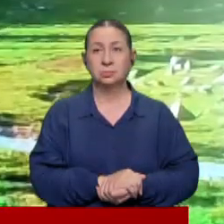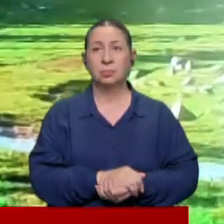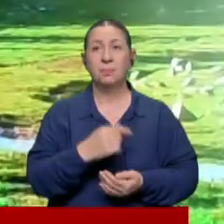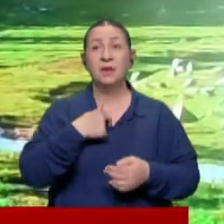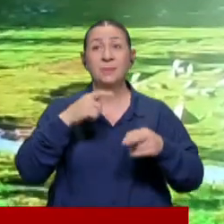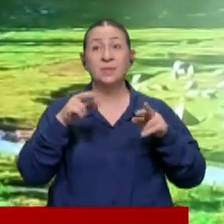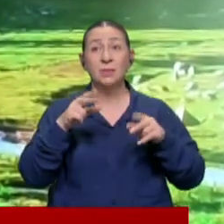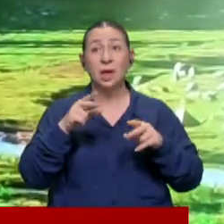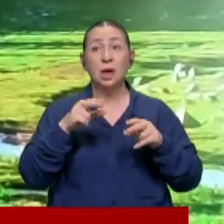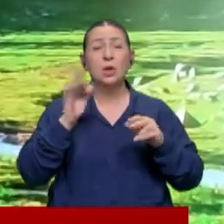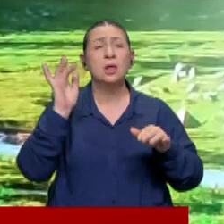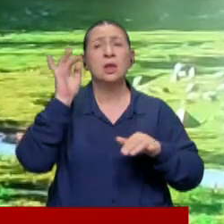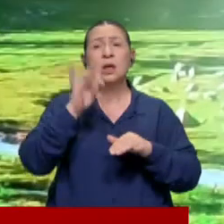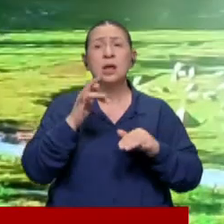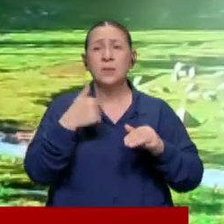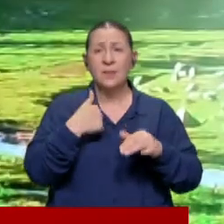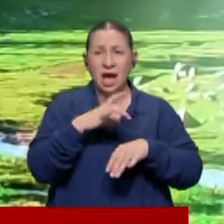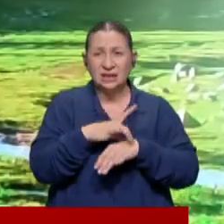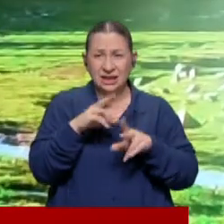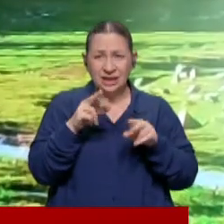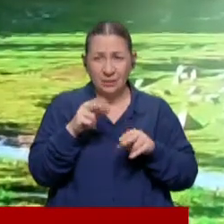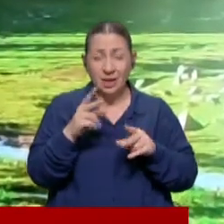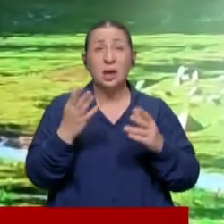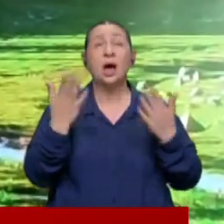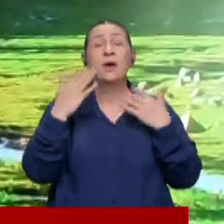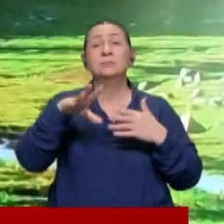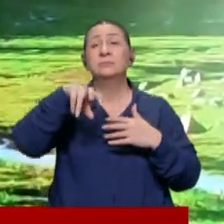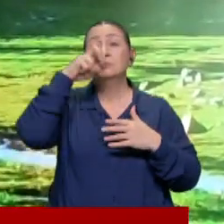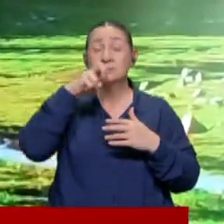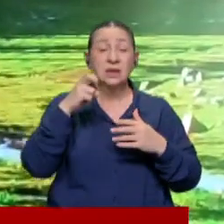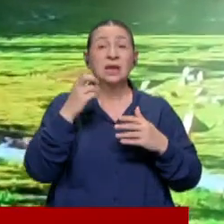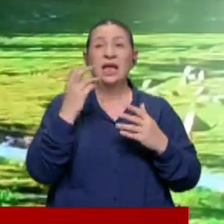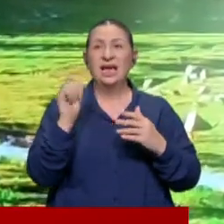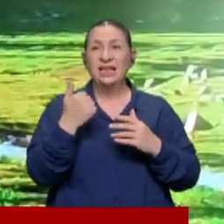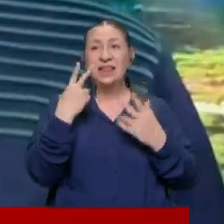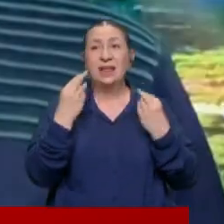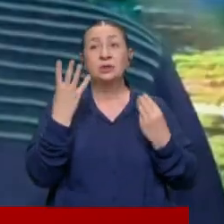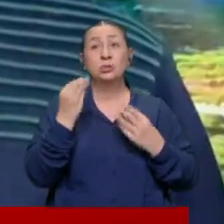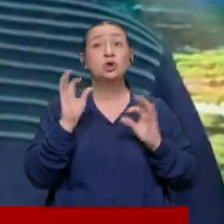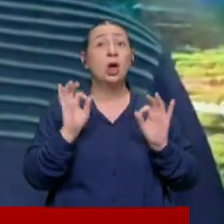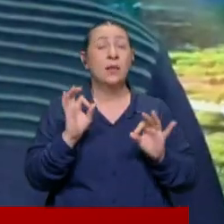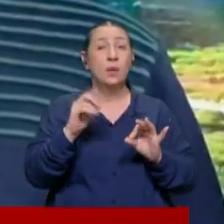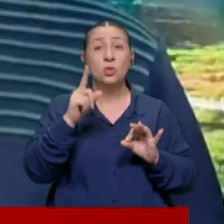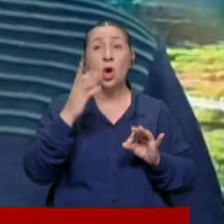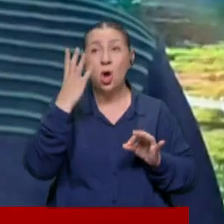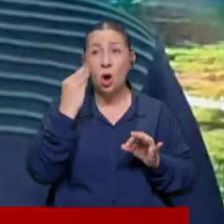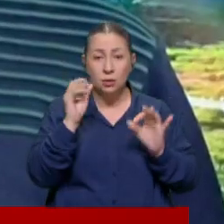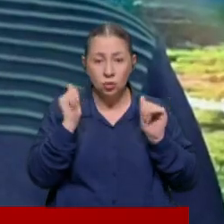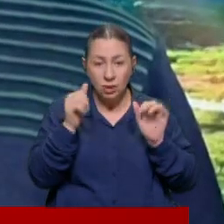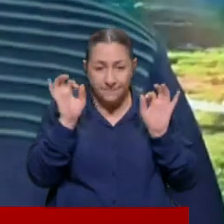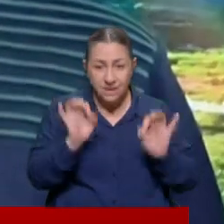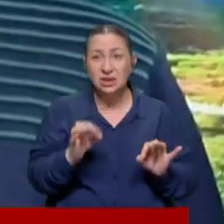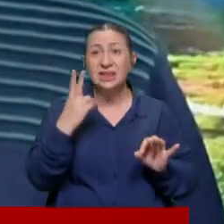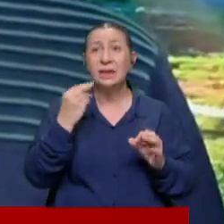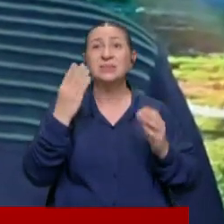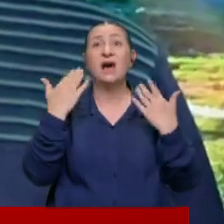Benim gibi orak hücreli anemi hastaları için soluduğumuz havanın kaliteli ve temiz olması çok önemli. Bunu öğrendiğim günden beri